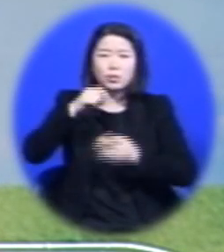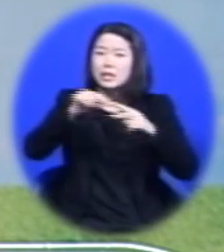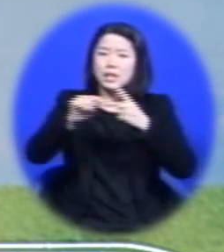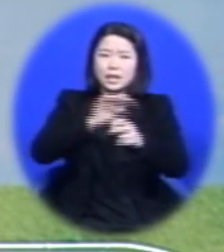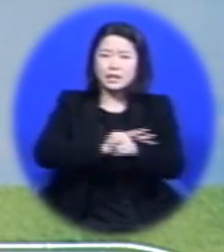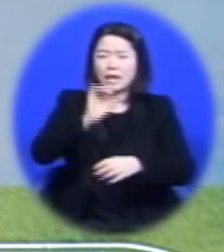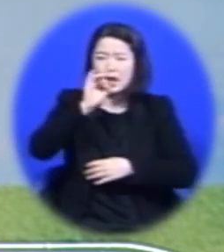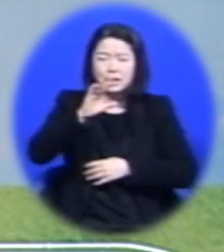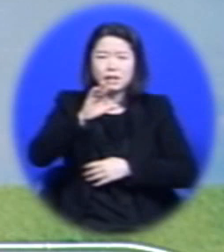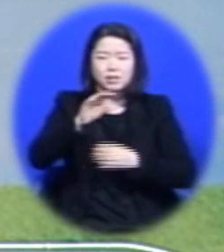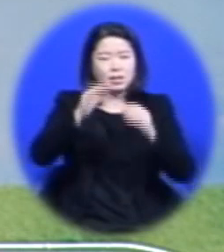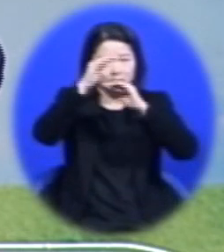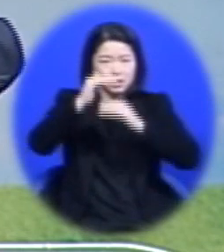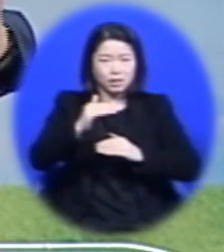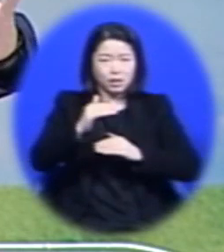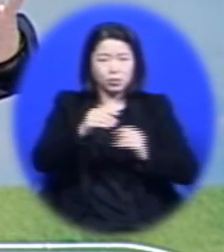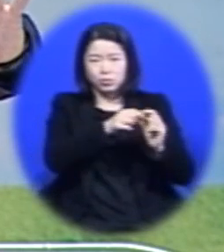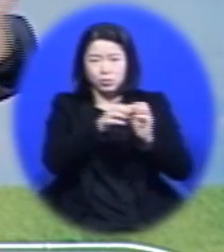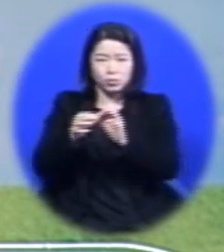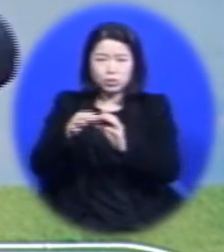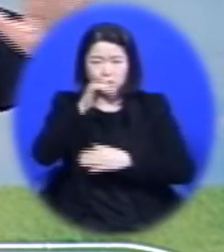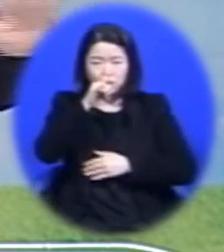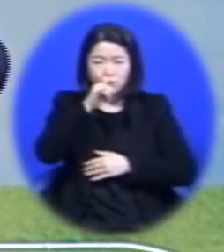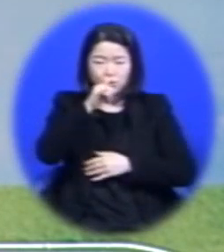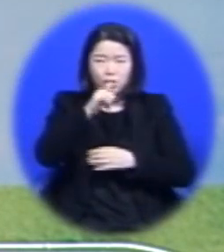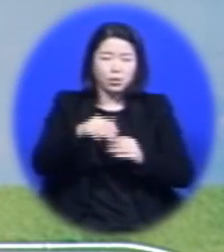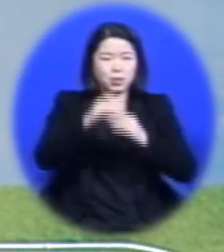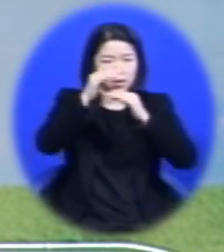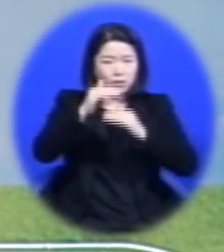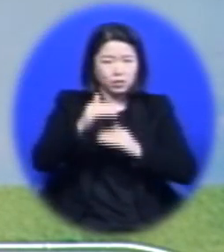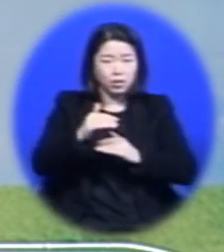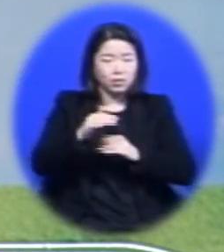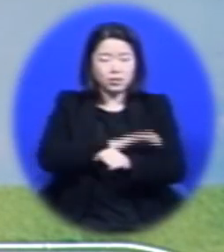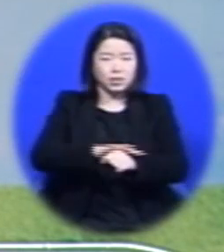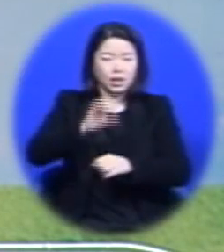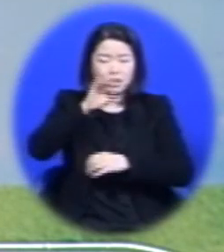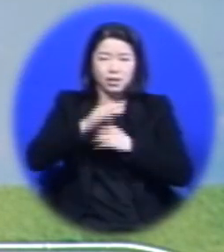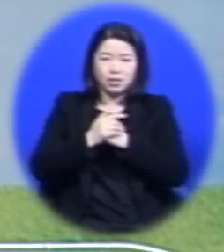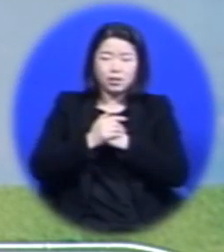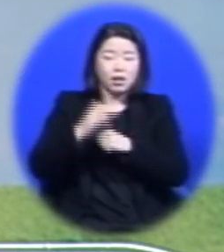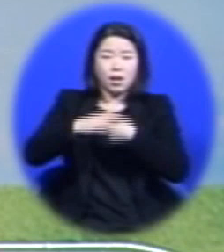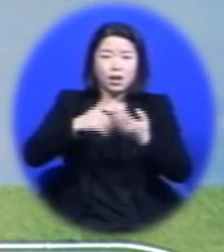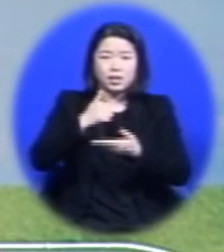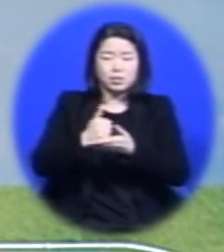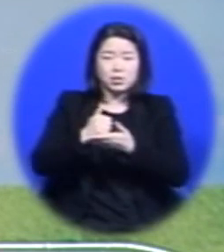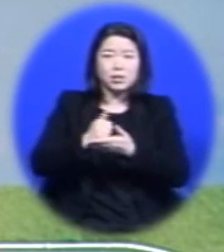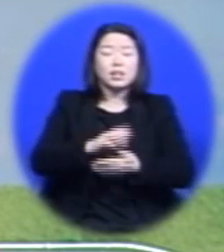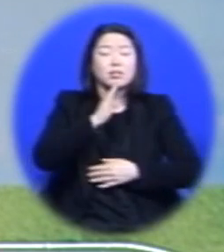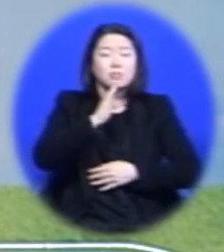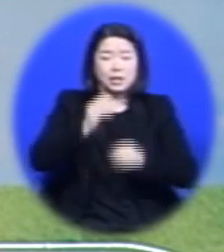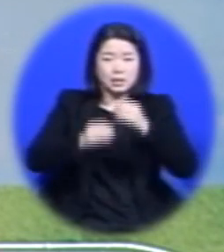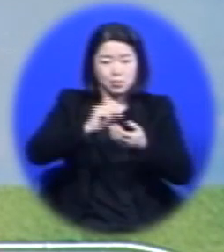안되는 아 내용 이렇게 연결되어 있습니다 논리적이지 가 않아요 하나님이 정말 이 시편 기자의